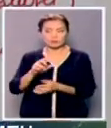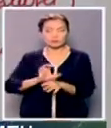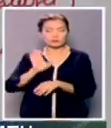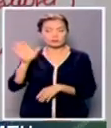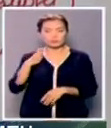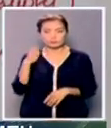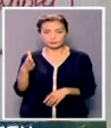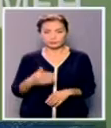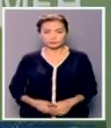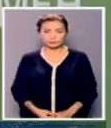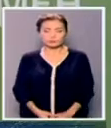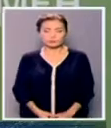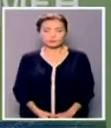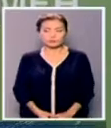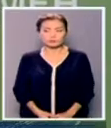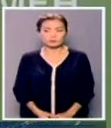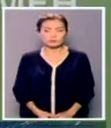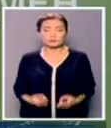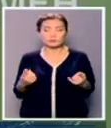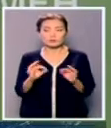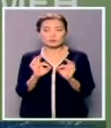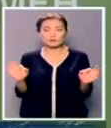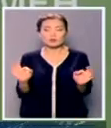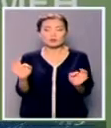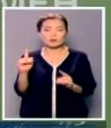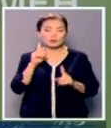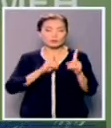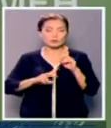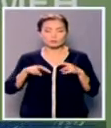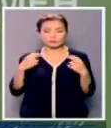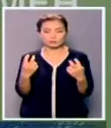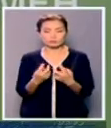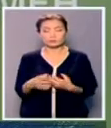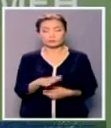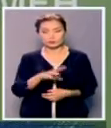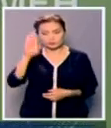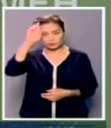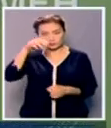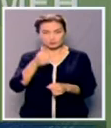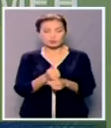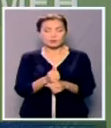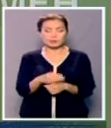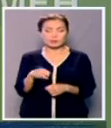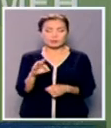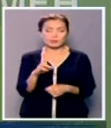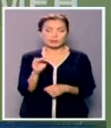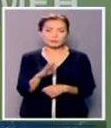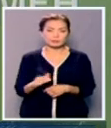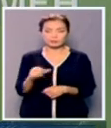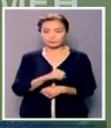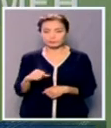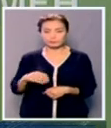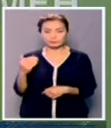әкіміне ұсынылады. Бүгін енді үлкен керемет кездесу өтті деуге болады. Себебі мемлекет басшысы Қасым Жомарт Кемелұлы